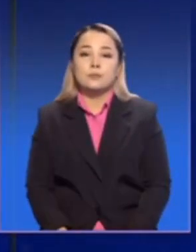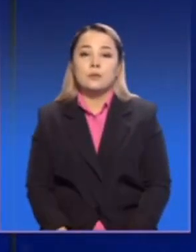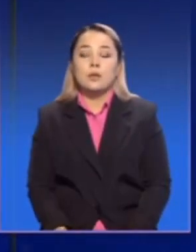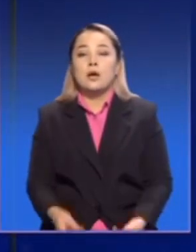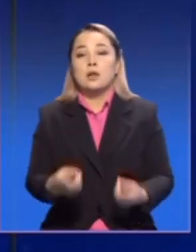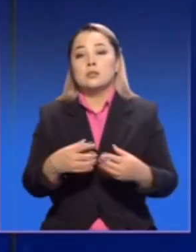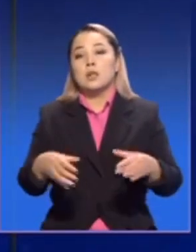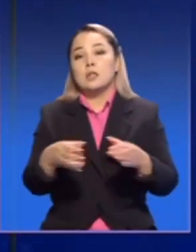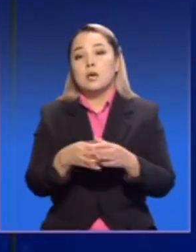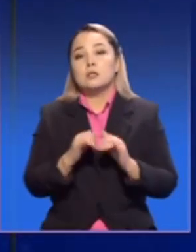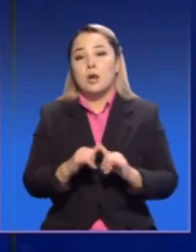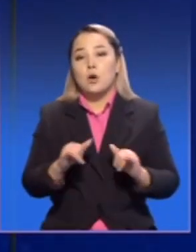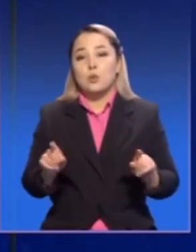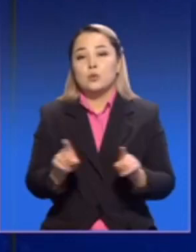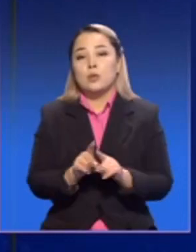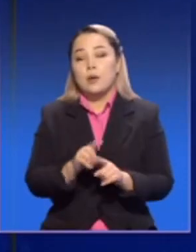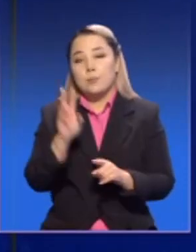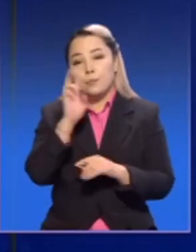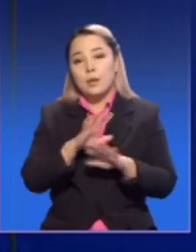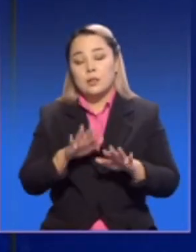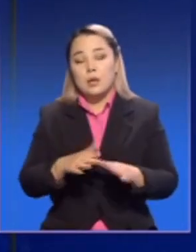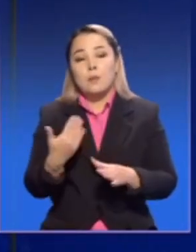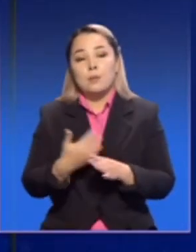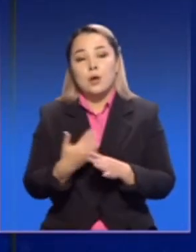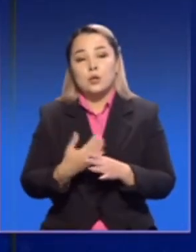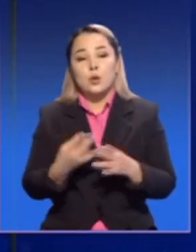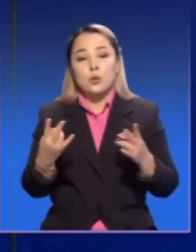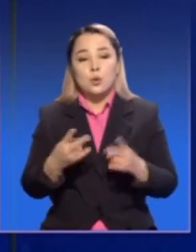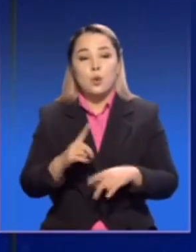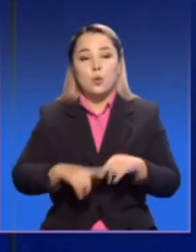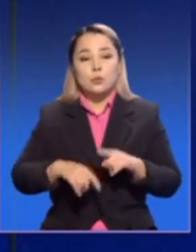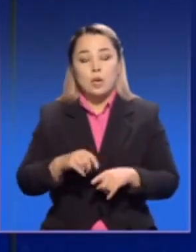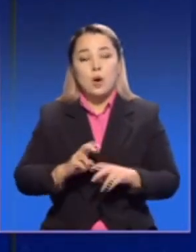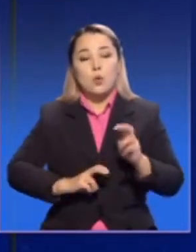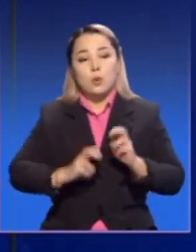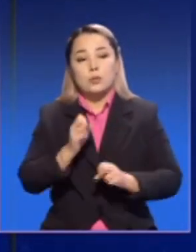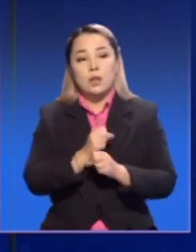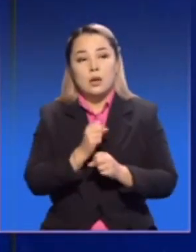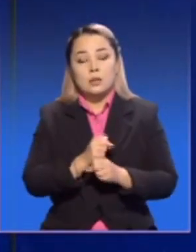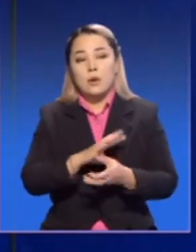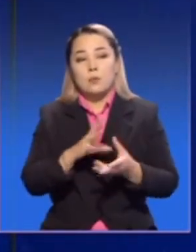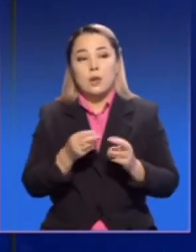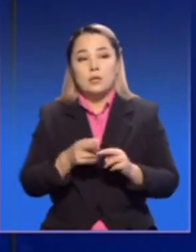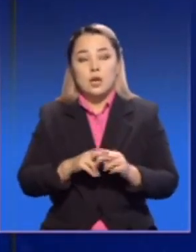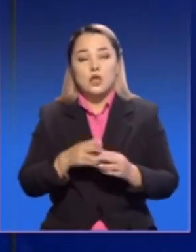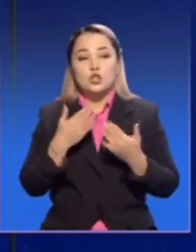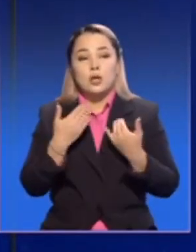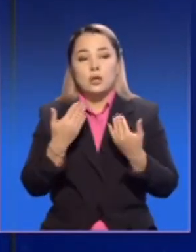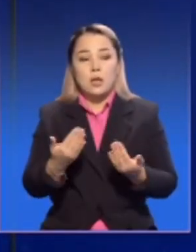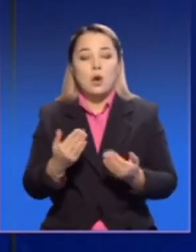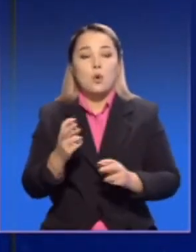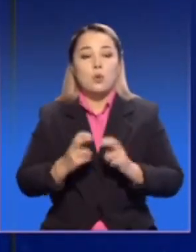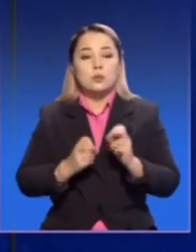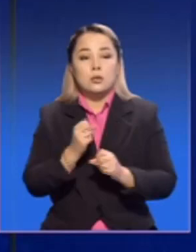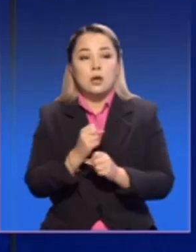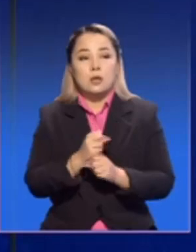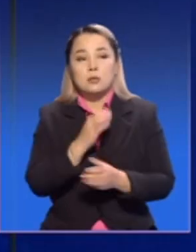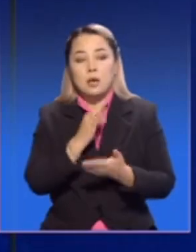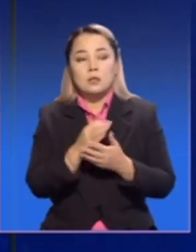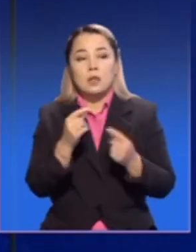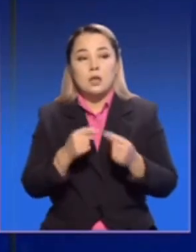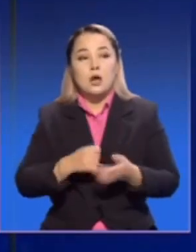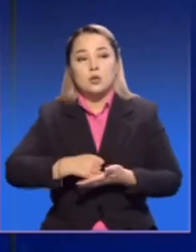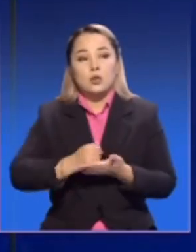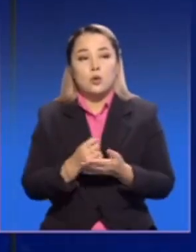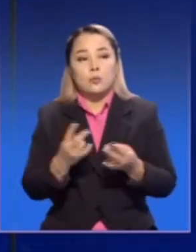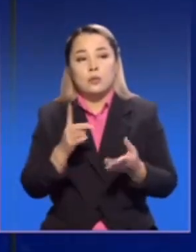Саланы дамыту үшін мемлекеттің демеуі керек, дейді отандық өндірушілер. Ол үшін тым болмаса жеңіл өнеркәсіп комитетін құрып, нақты